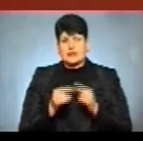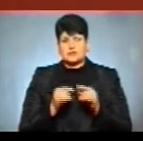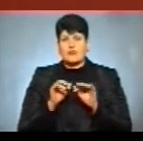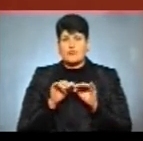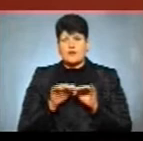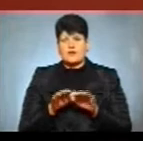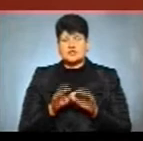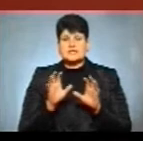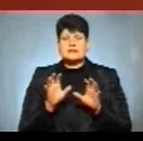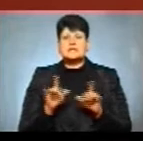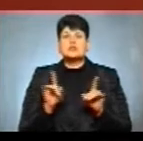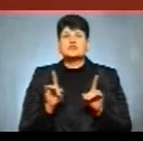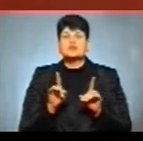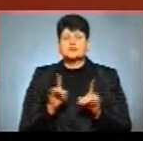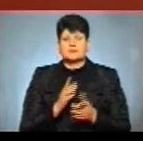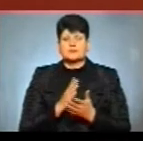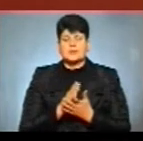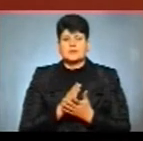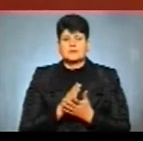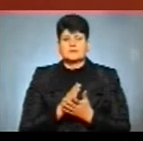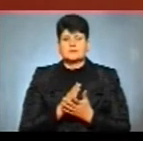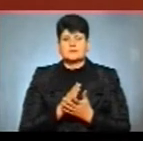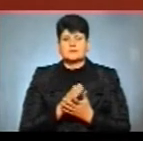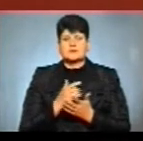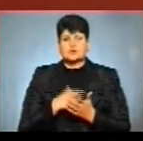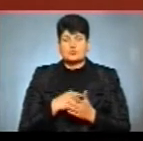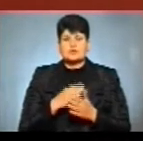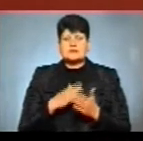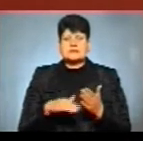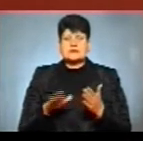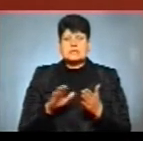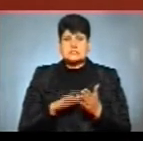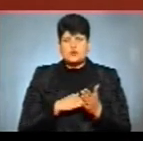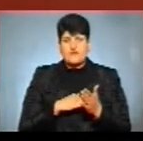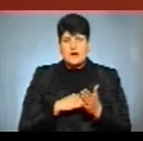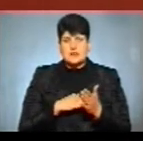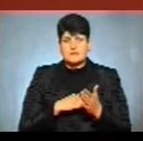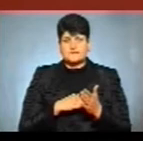статті, так, що несе за собою оце скасування